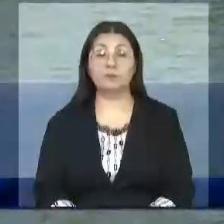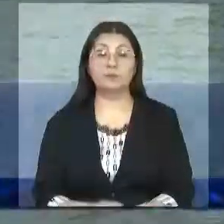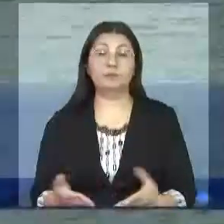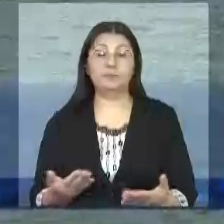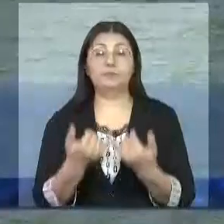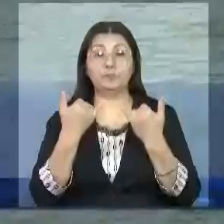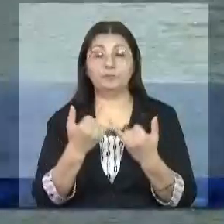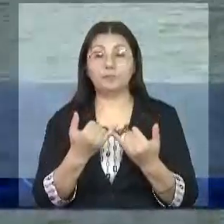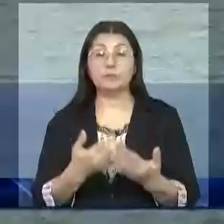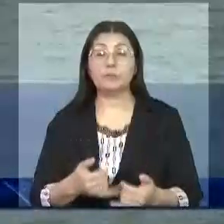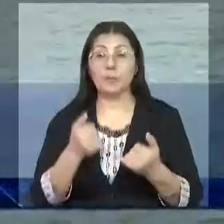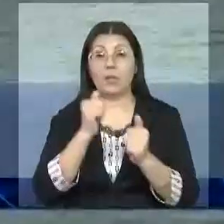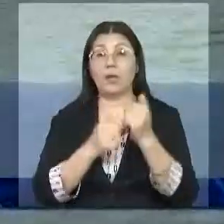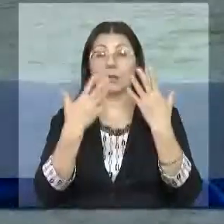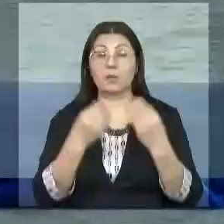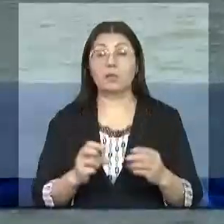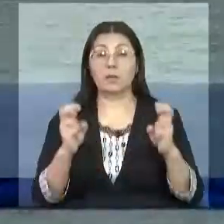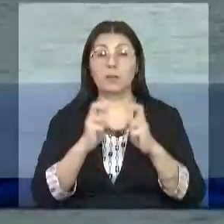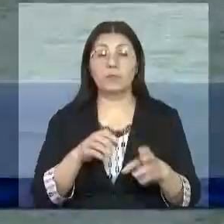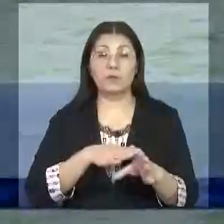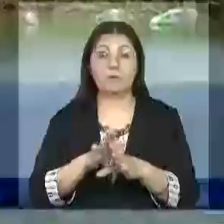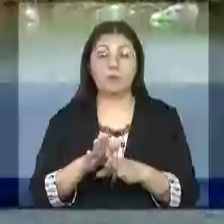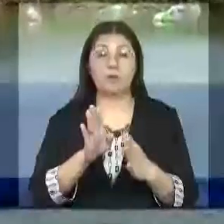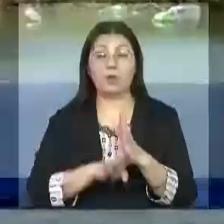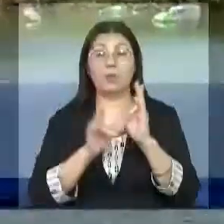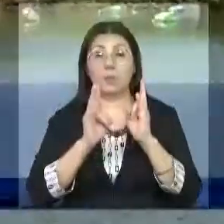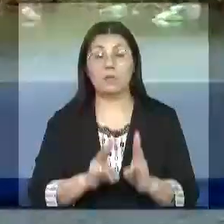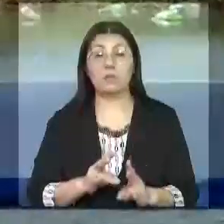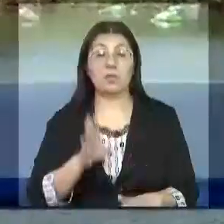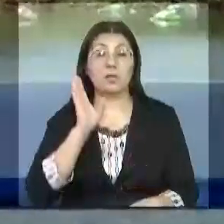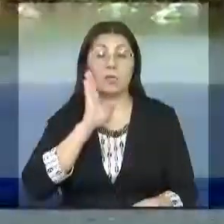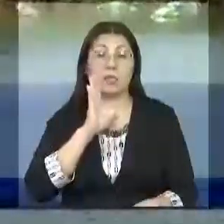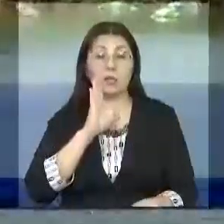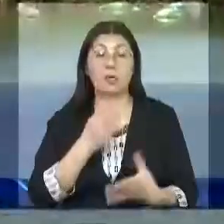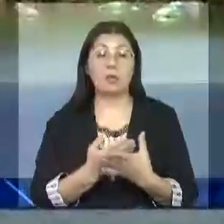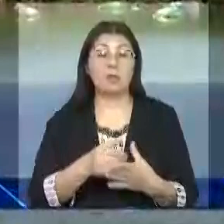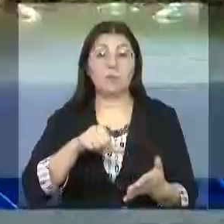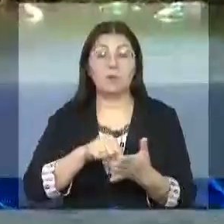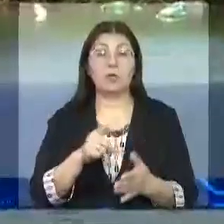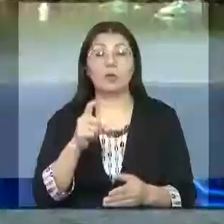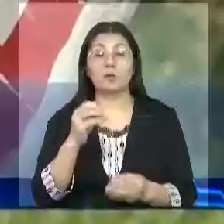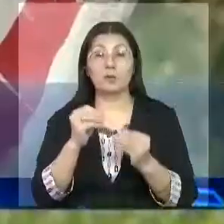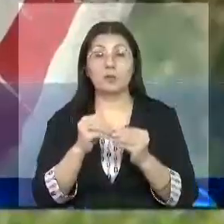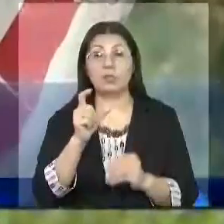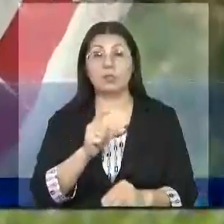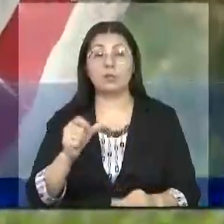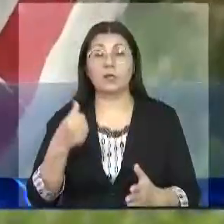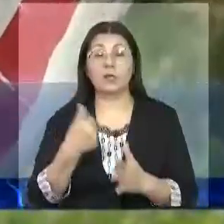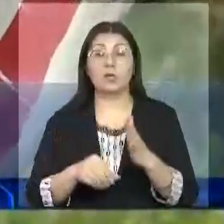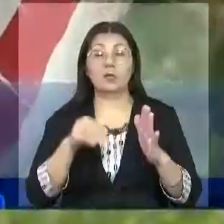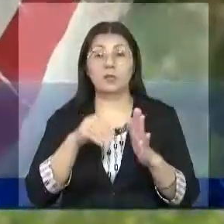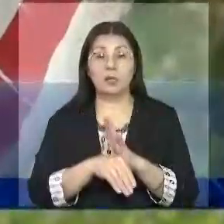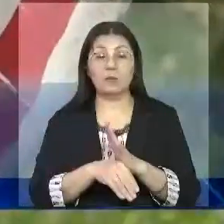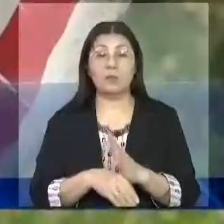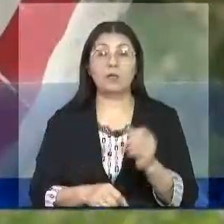что в настоящее время для ежедневных рейдов по обеспечению безопасности водных объектов мобилизовано 110 человек. 60 из них